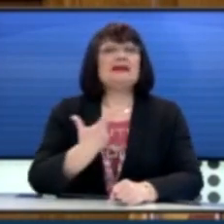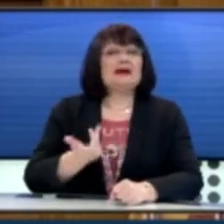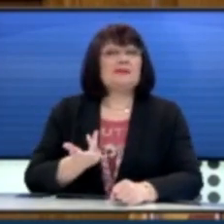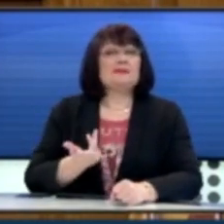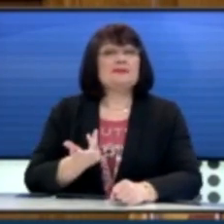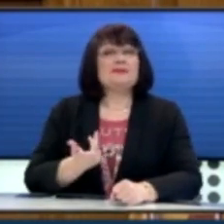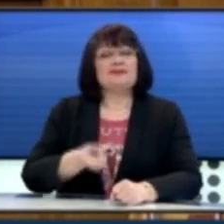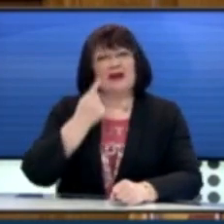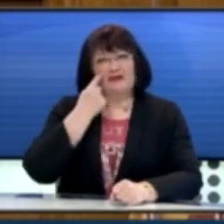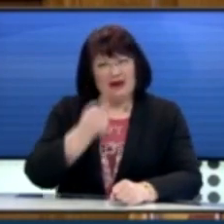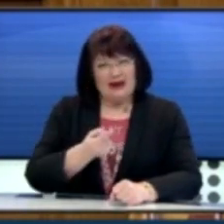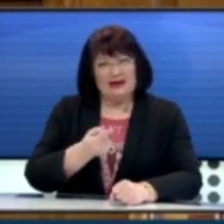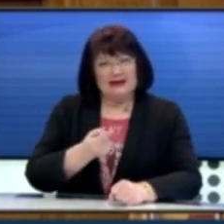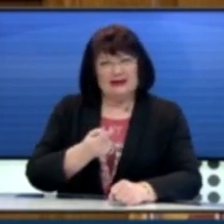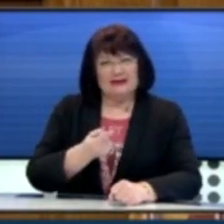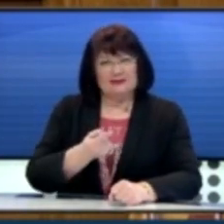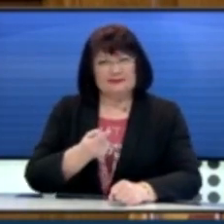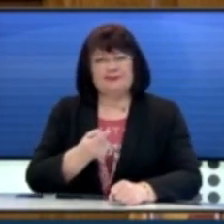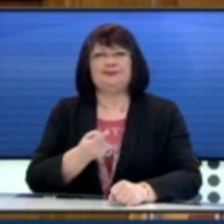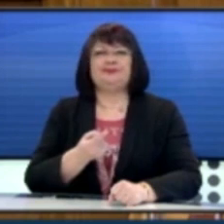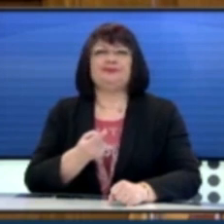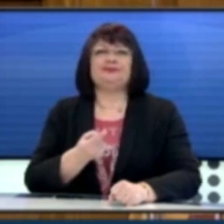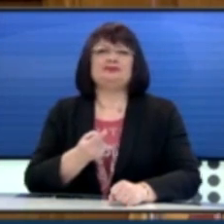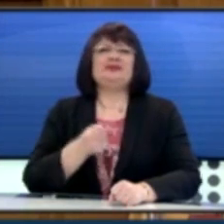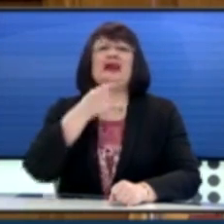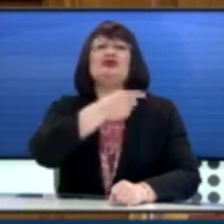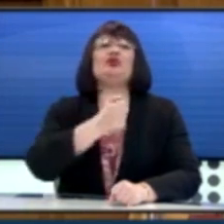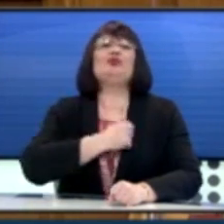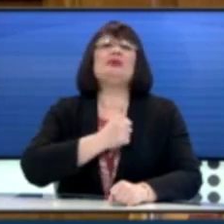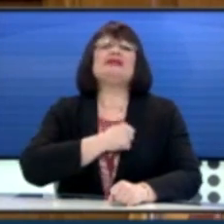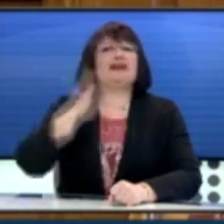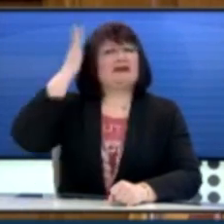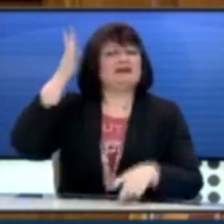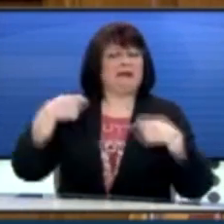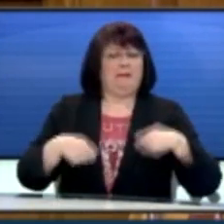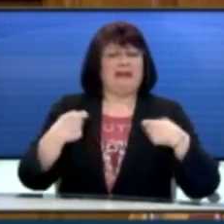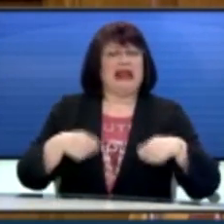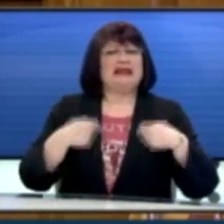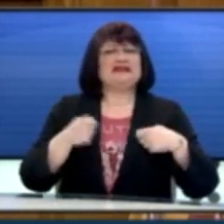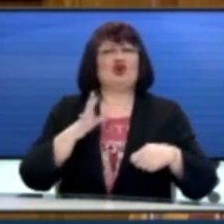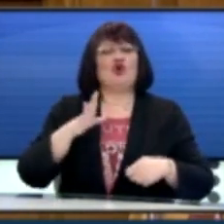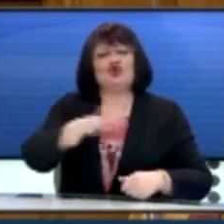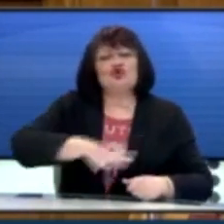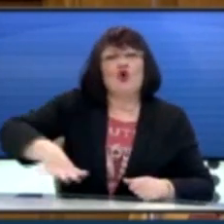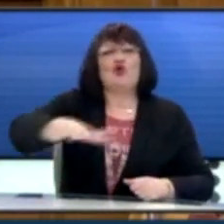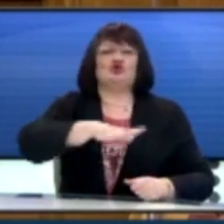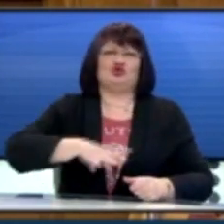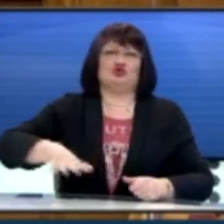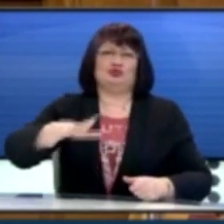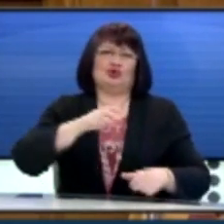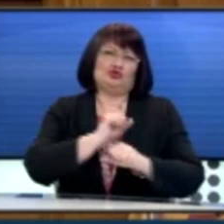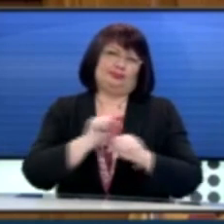να αποκαθιλώσει τα ιερά και όσια του κόσμου σας, του καπιταλιστικού κόσμου που υπηρετείτε, ο οποίος έχει